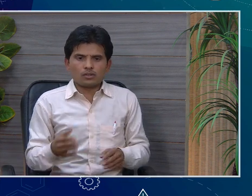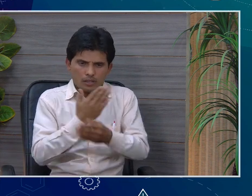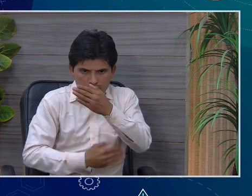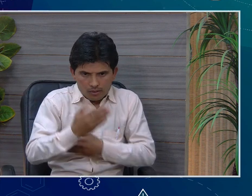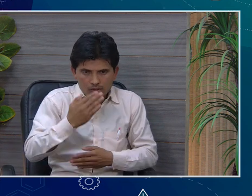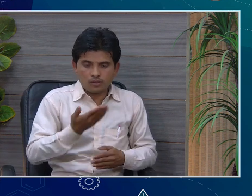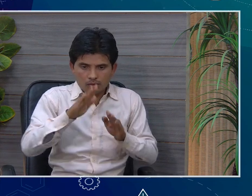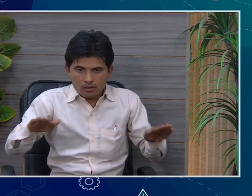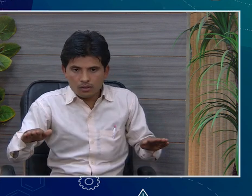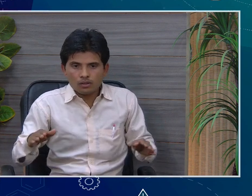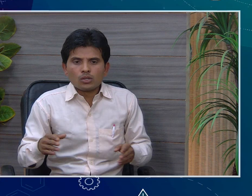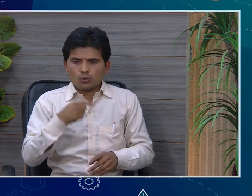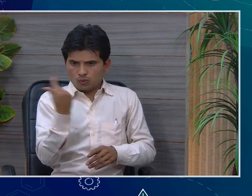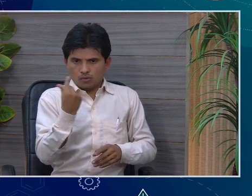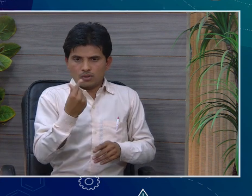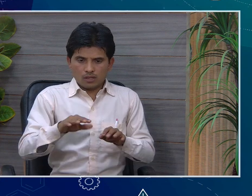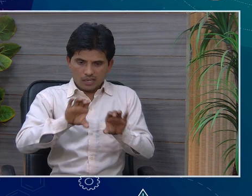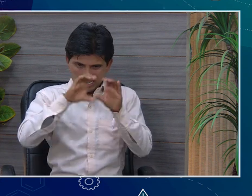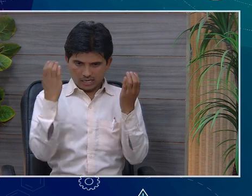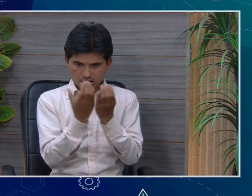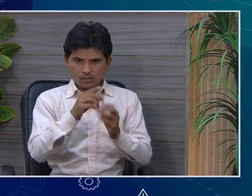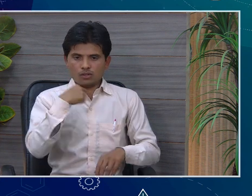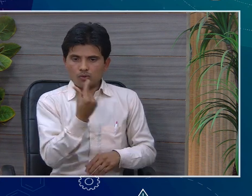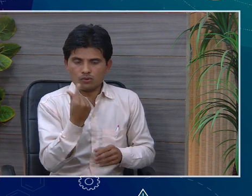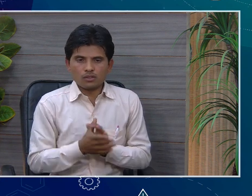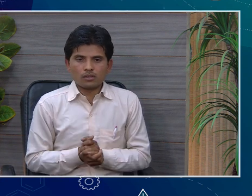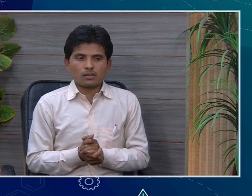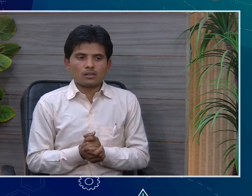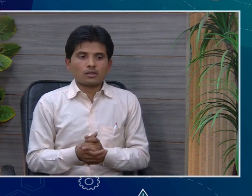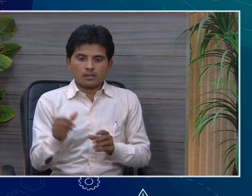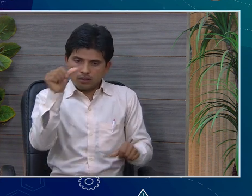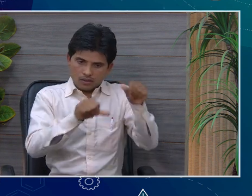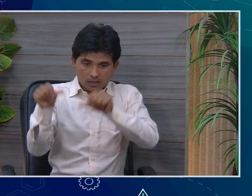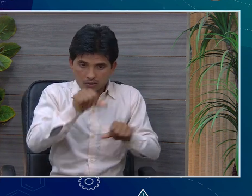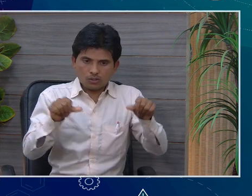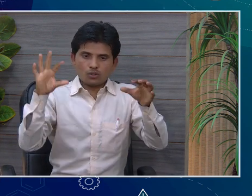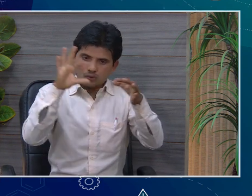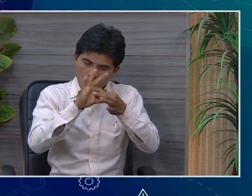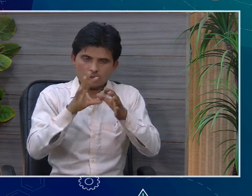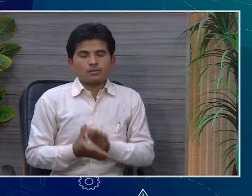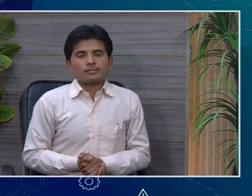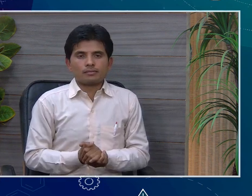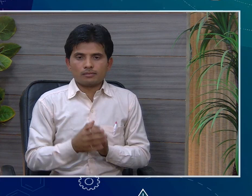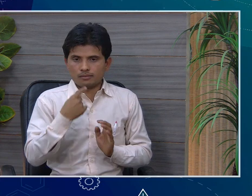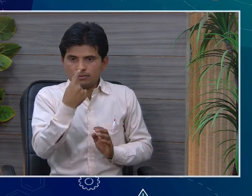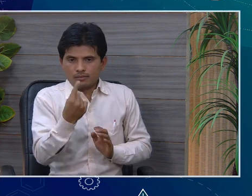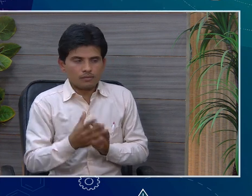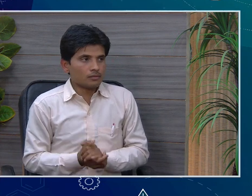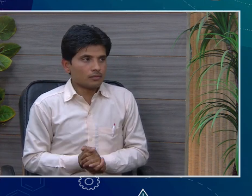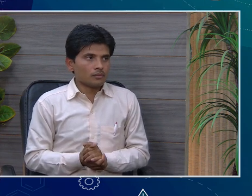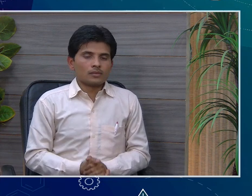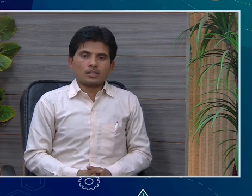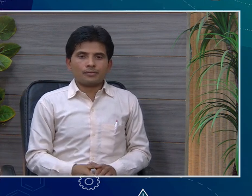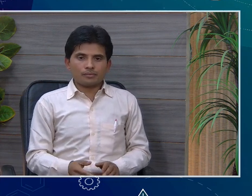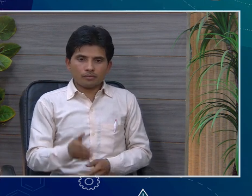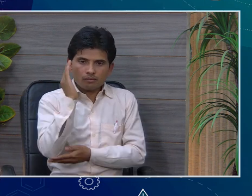बच्चे वह किस तरह से यूटिलाइज कर सकते हैं क्लासरूम में जब वह स्पेसिफिक साइंस जीतेगी सो मच मैं बिल्कुल क्योंकि रिप्रेजेंटेशन